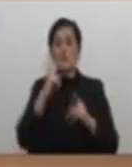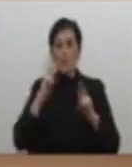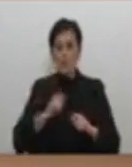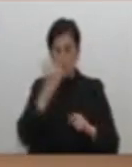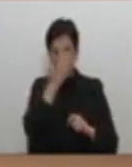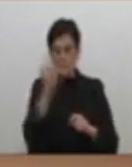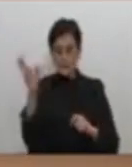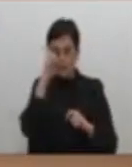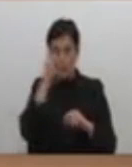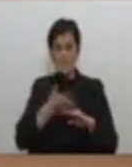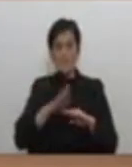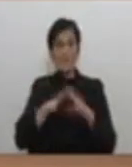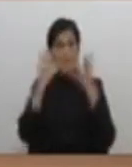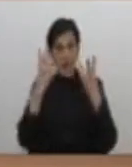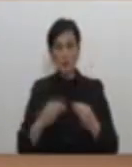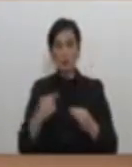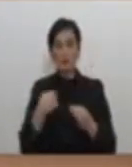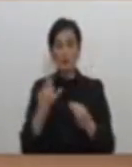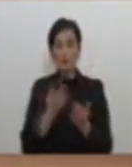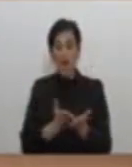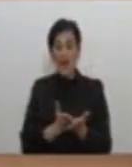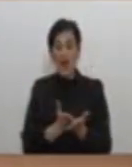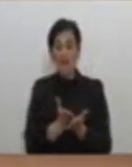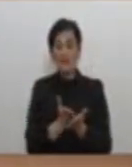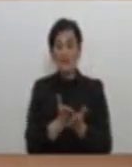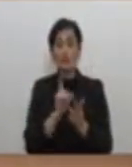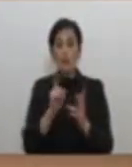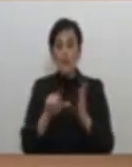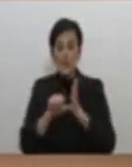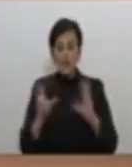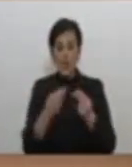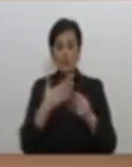სახელმწიფოს და ამ მძიმე დღეებში ჩვენ უნდა გავიაროთ ისე, რომ გადავარჩინოთ ჩვენი სამშობლო.